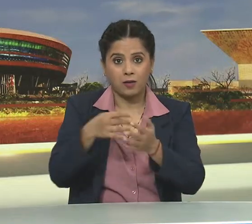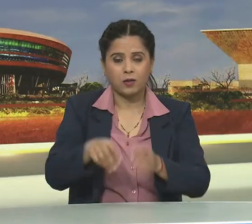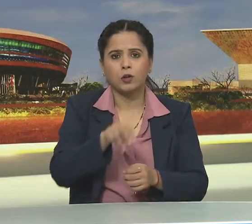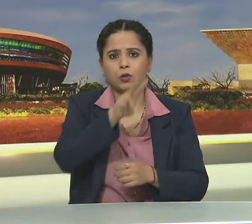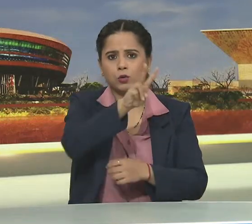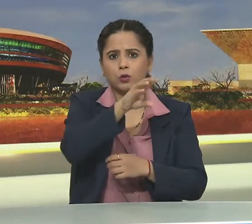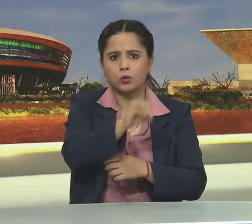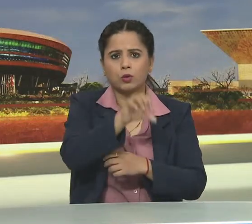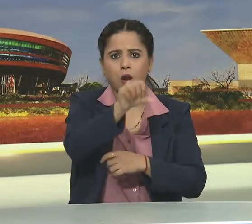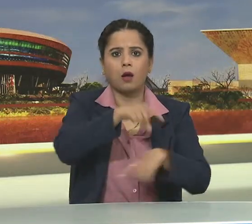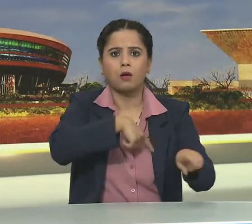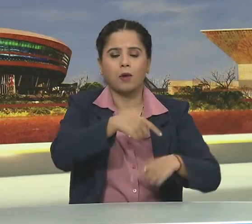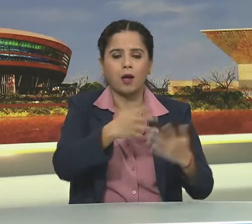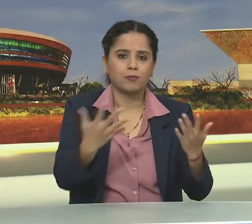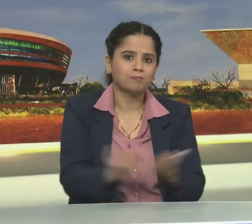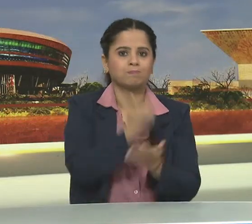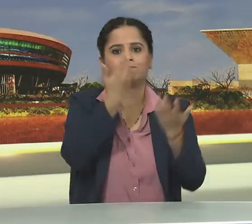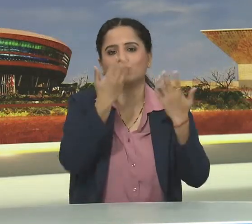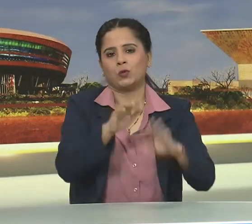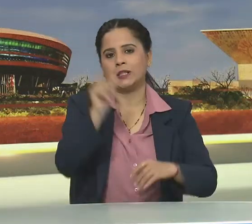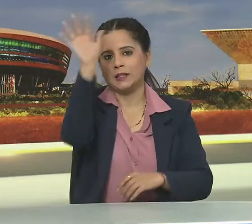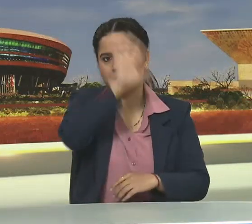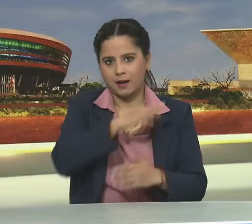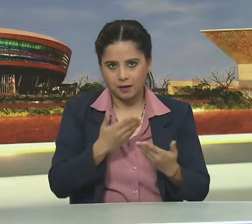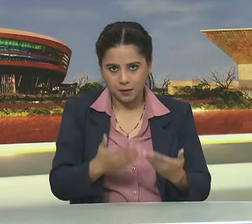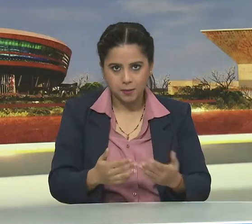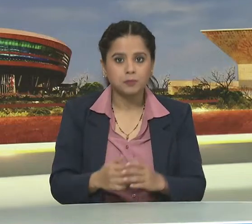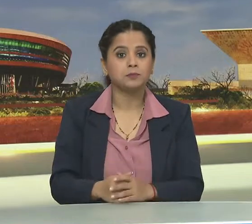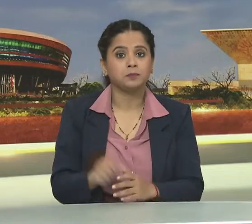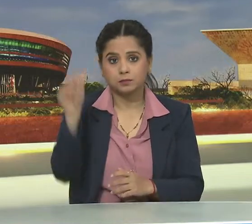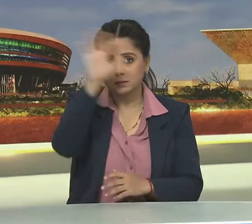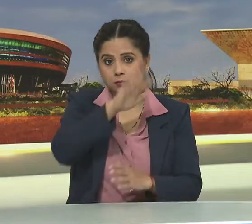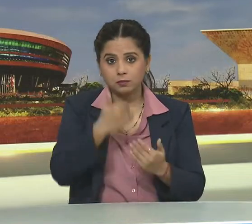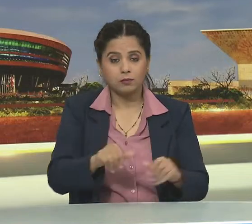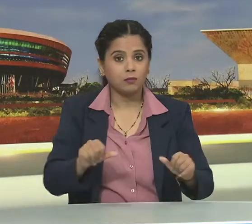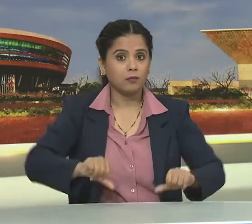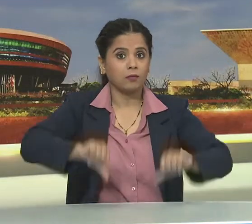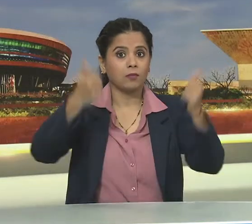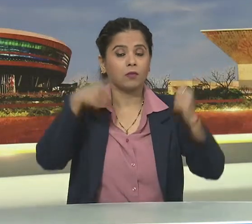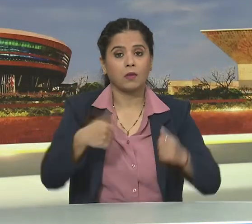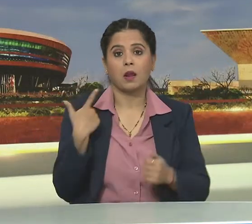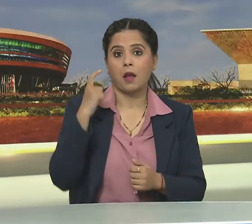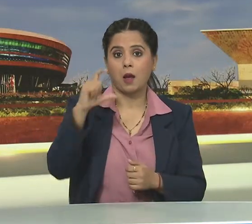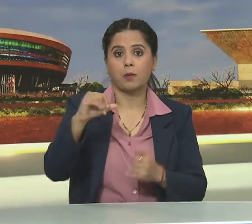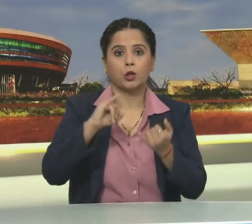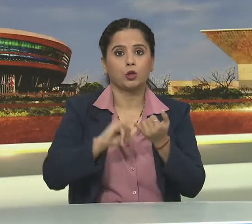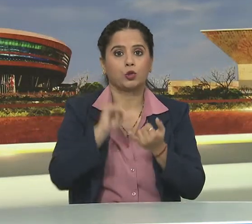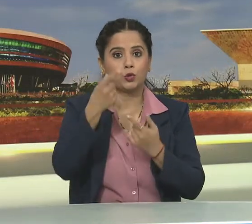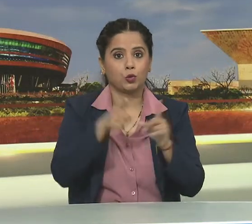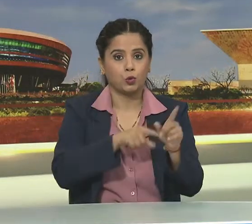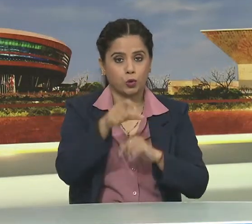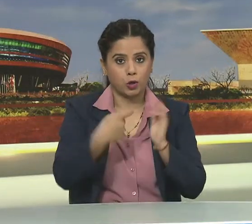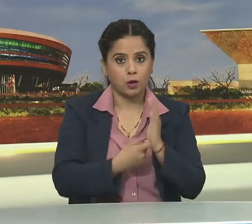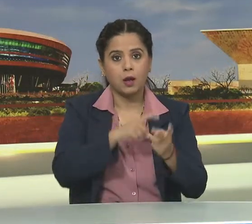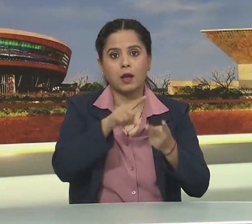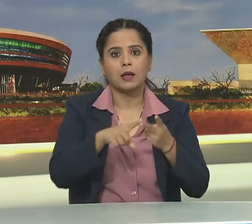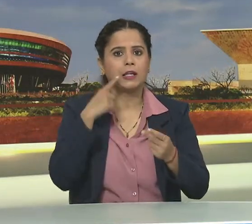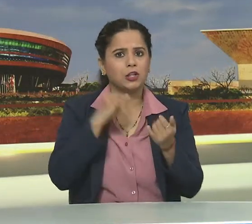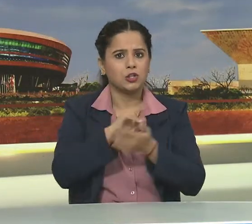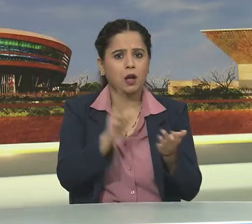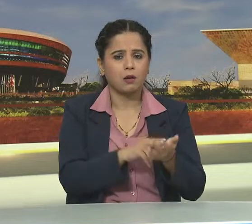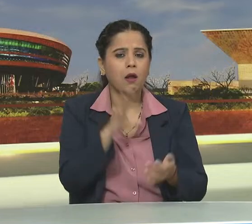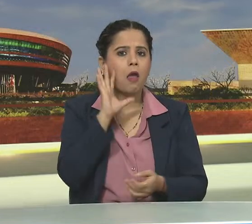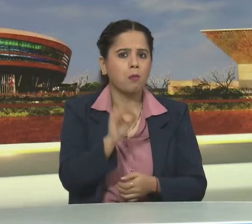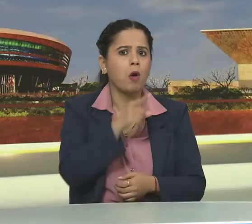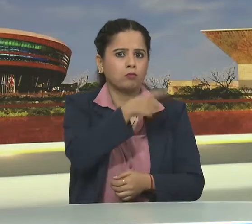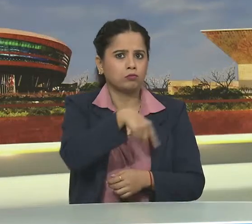खोकर 209 रन बनाकर हासिल कर लिया। भारत की इस जीत में कप्तान सूर्य कुमार यादव और ईशान किशन ने अहम भूमिका